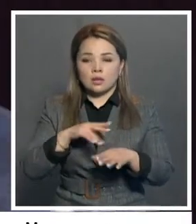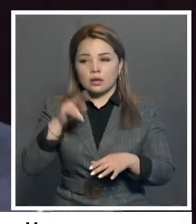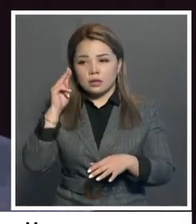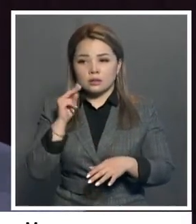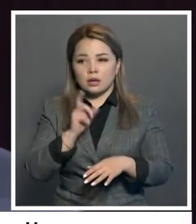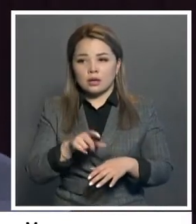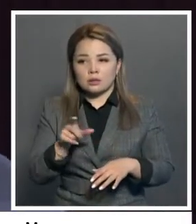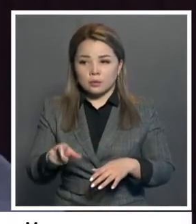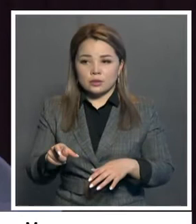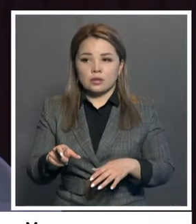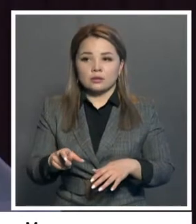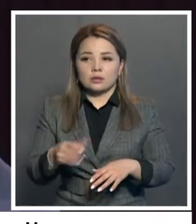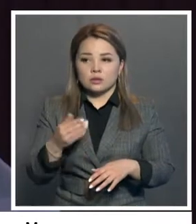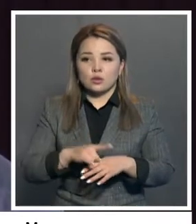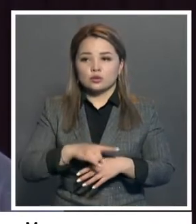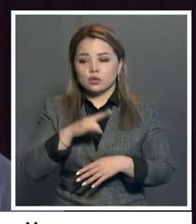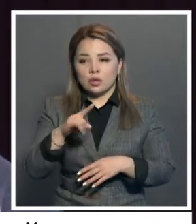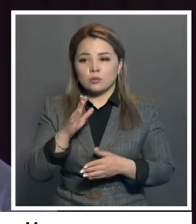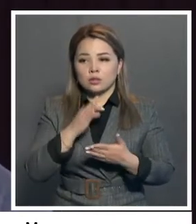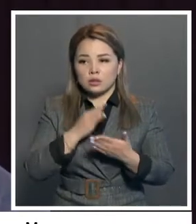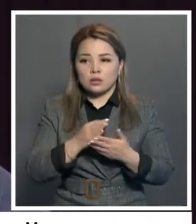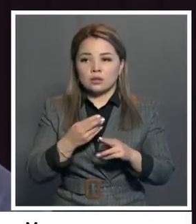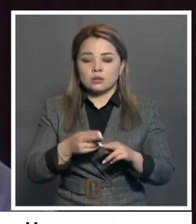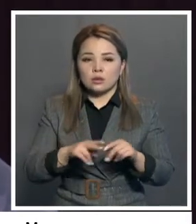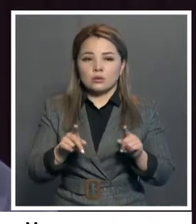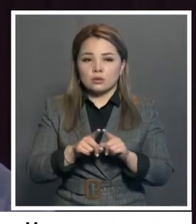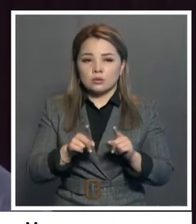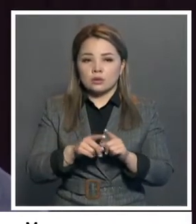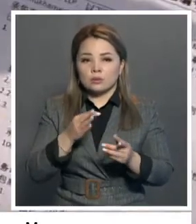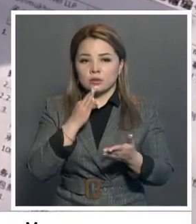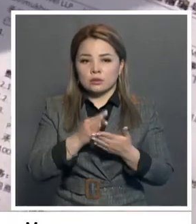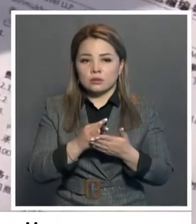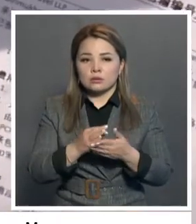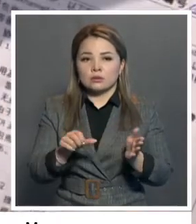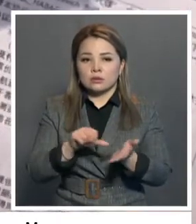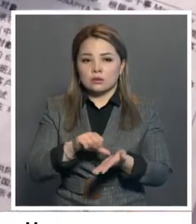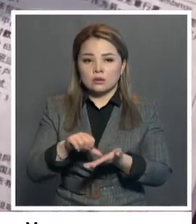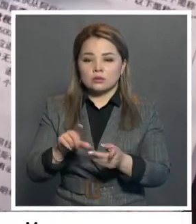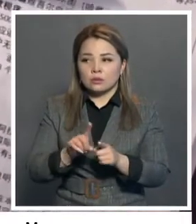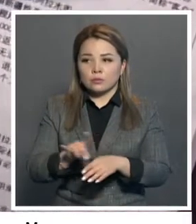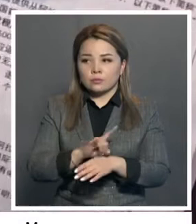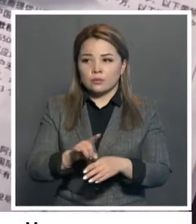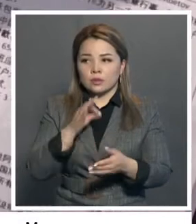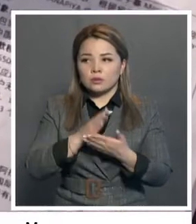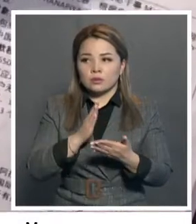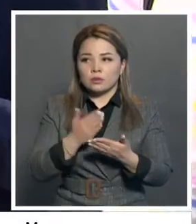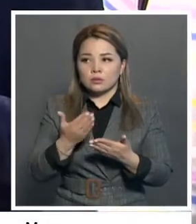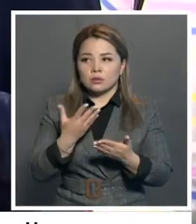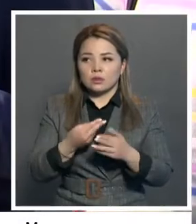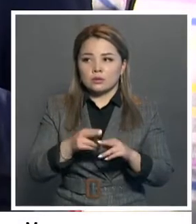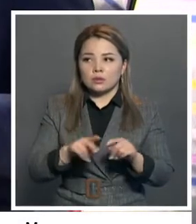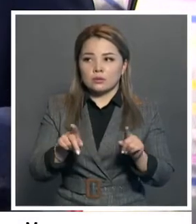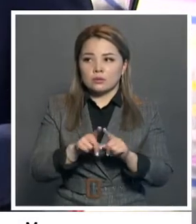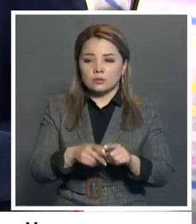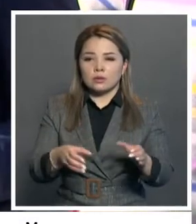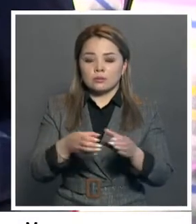азаматтарын ұшырамыз. 650000-нан нақ ақша берсеңдер. Алаяқтарға алданып, сан соғып қалдым дегендердің бірі